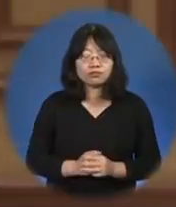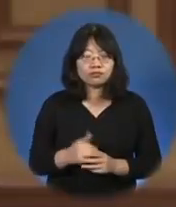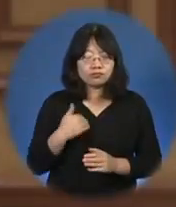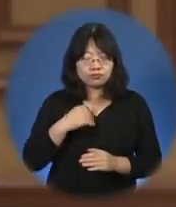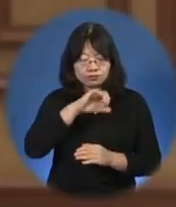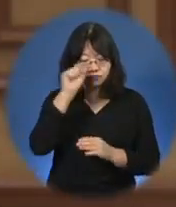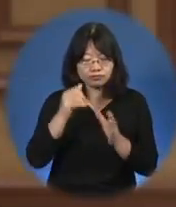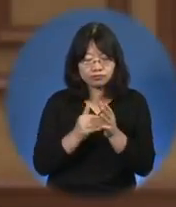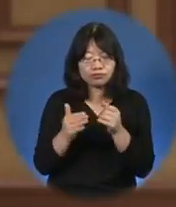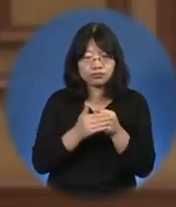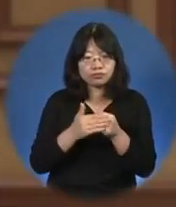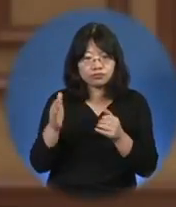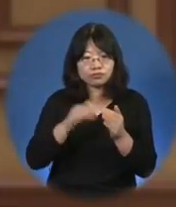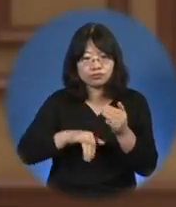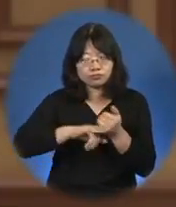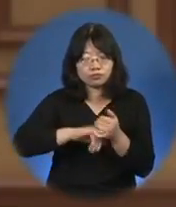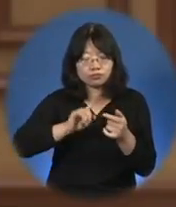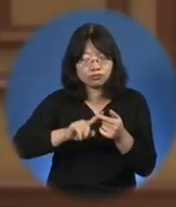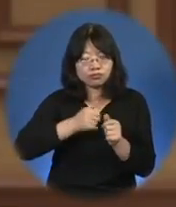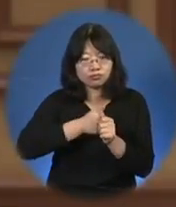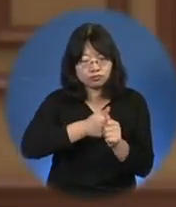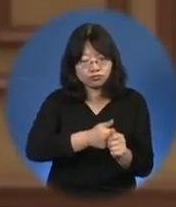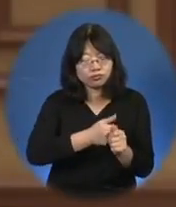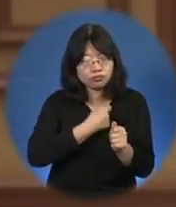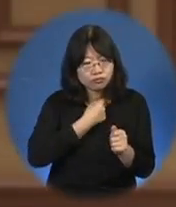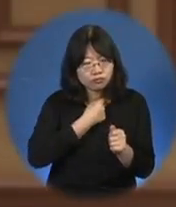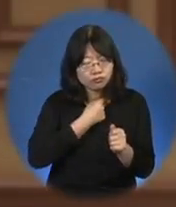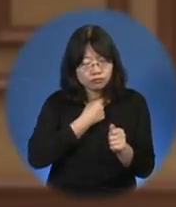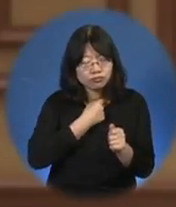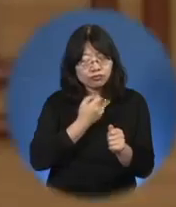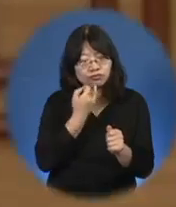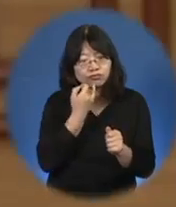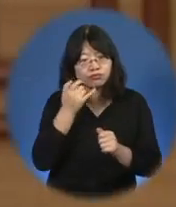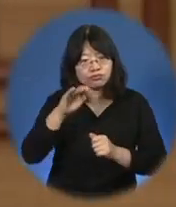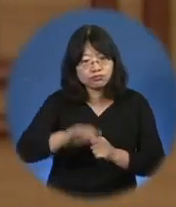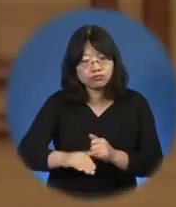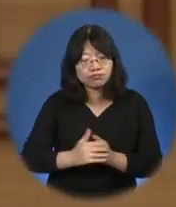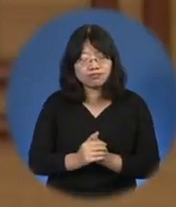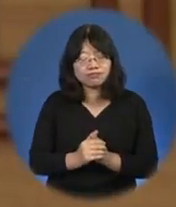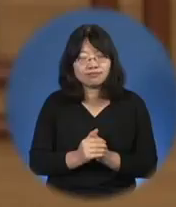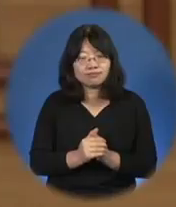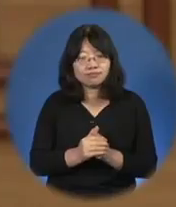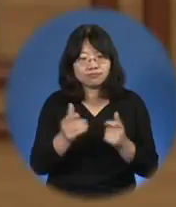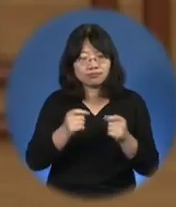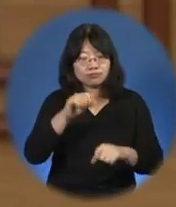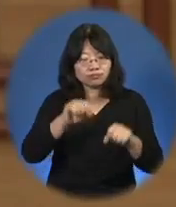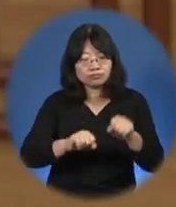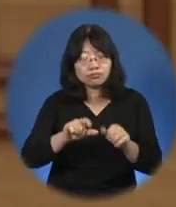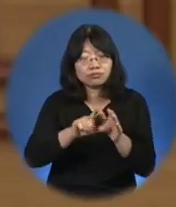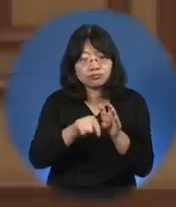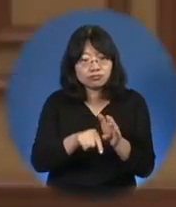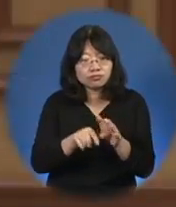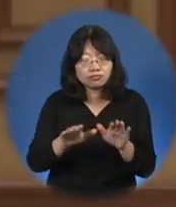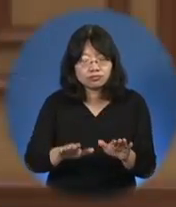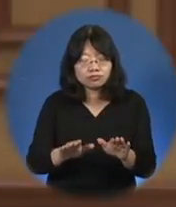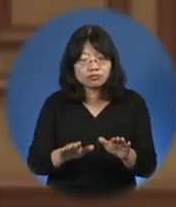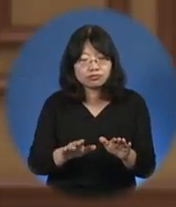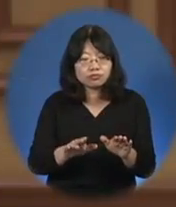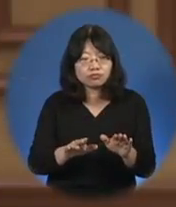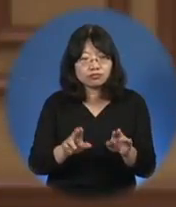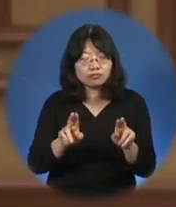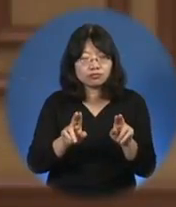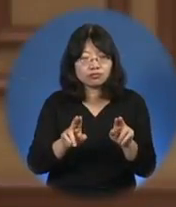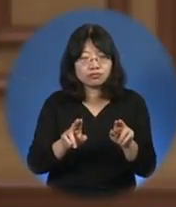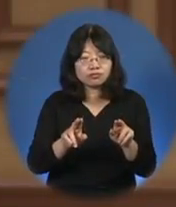난 당선됐으니 내 공약 그냥 그대로 하겠다 네. 해도 무방하지만 네. 근데 그렇게 할 경우에 뭐 이번에도 잠정